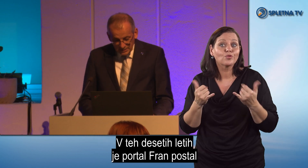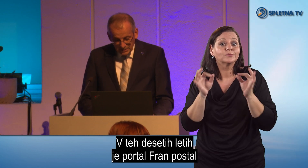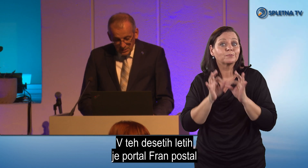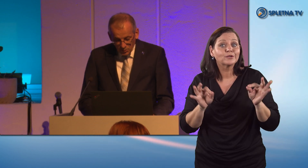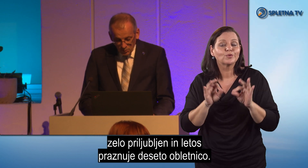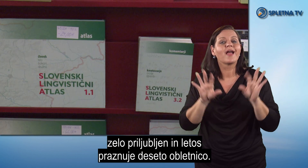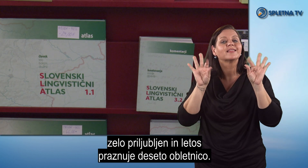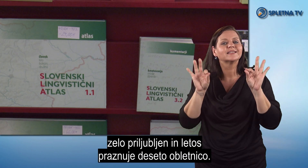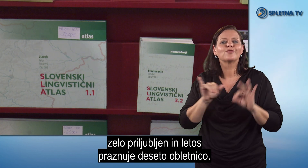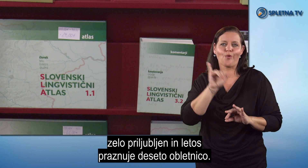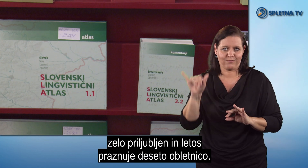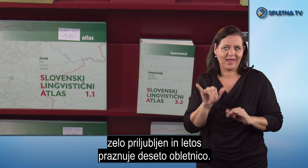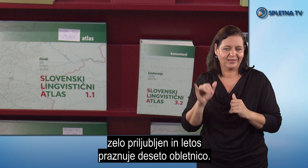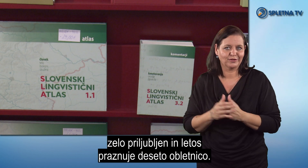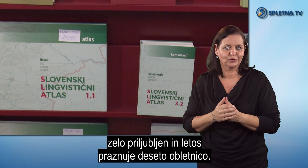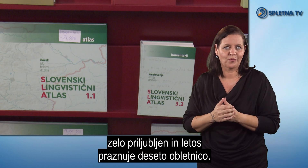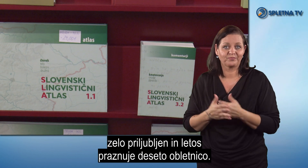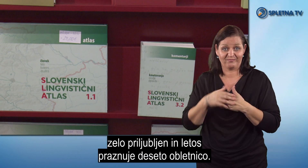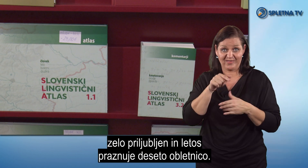praznuje 10. obletnico.